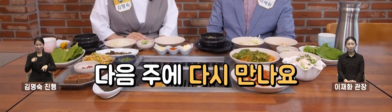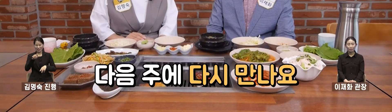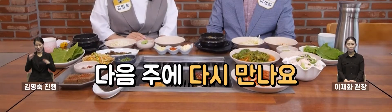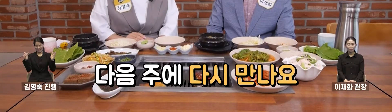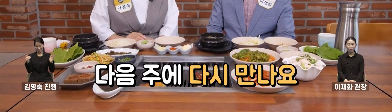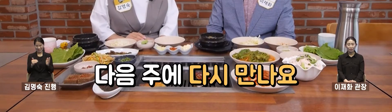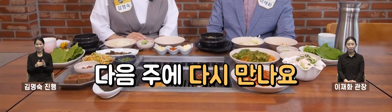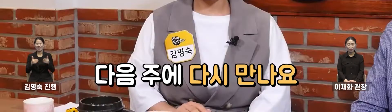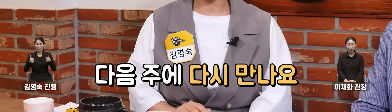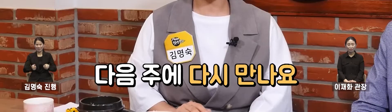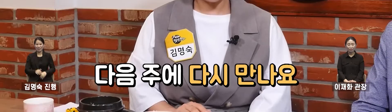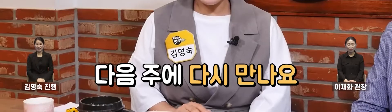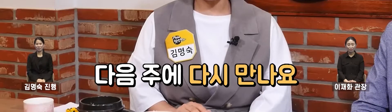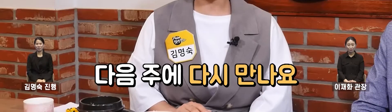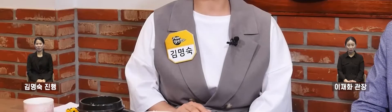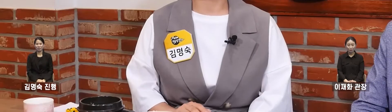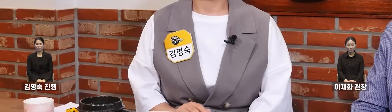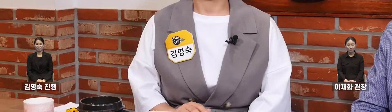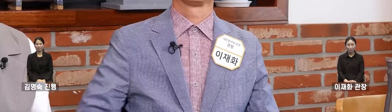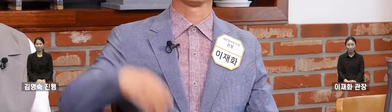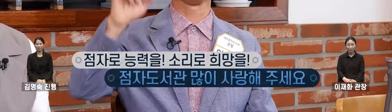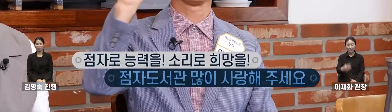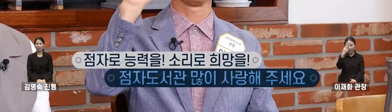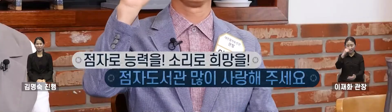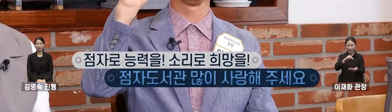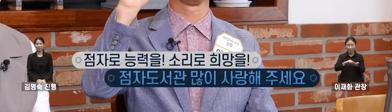약속드리면서 여기서 인사하도록 하겠습니다.